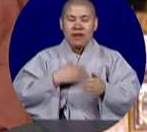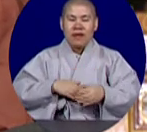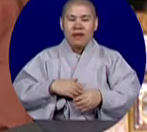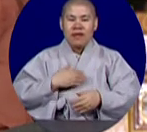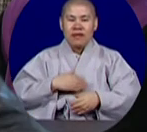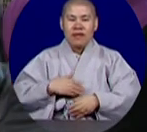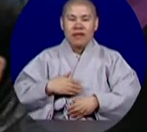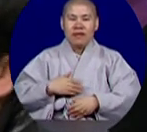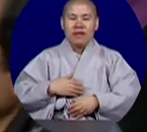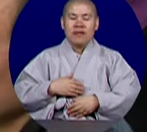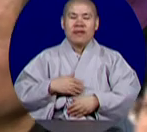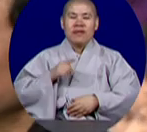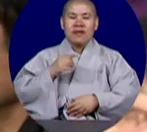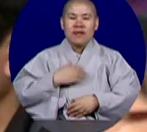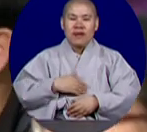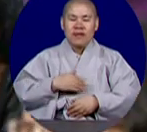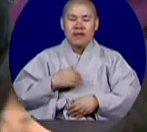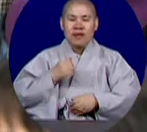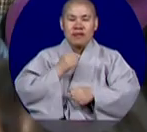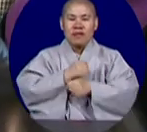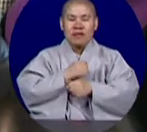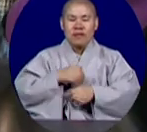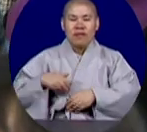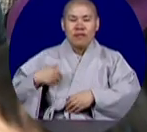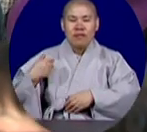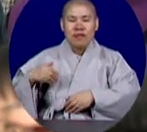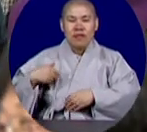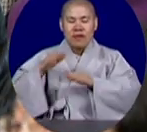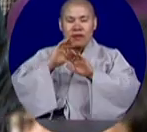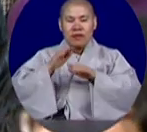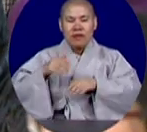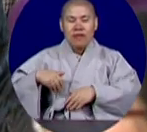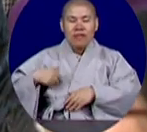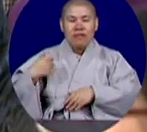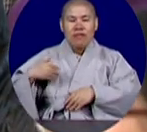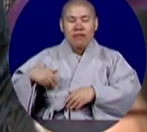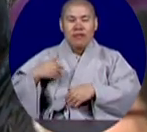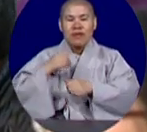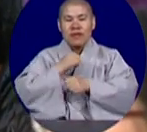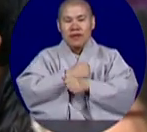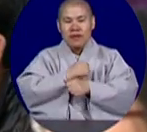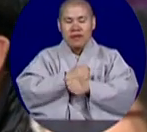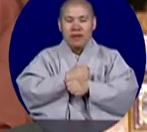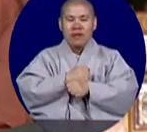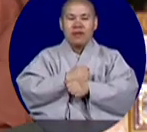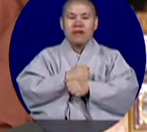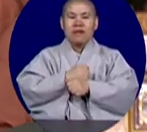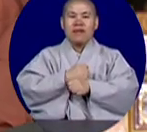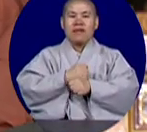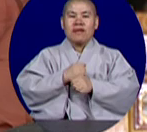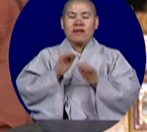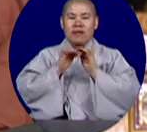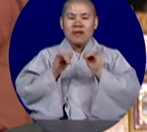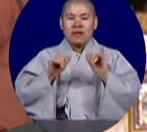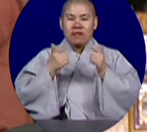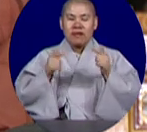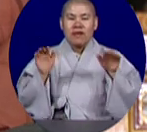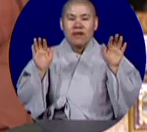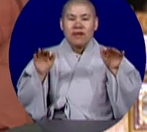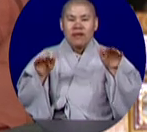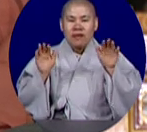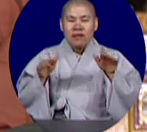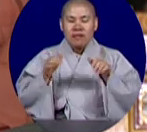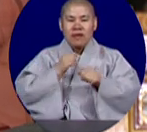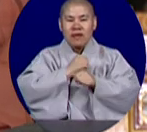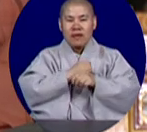모른다고. 이것이 아는 것이다. 이걸 제비가 하니 지위지지 부지 시지혜 하니까 이거 맨날